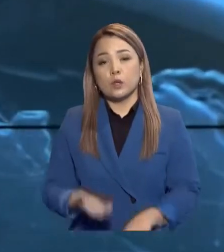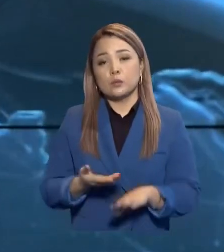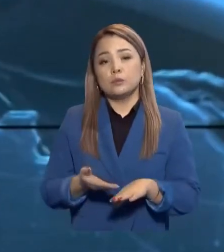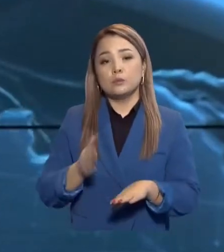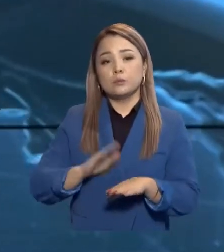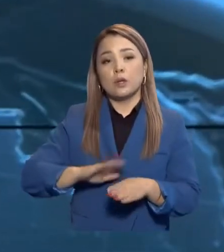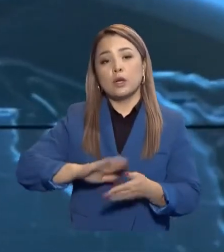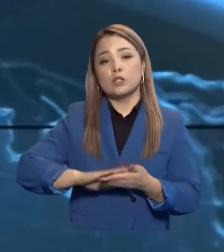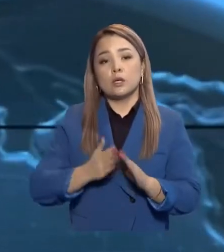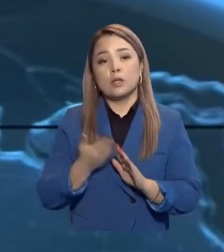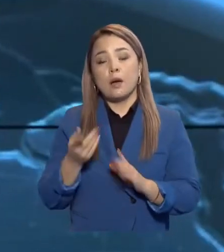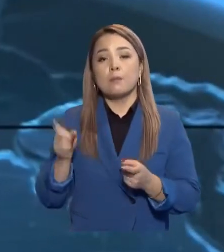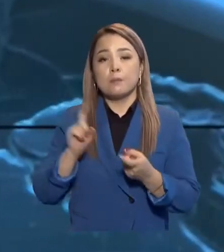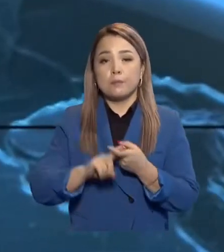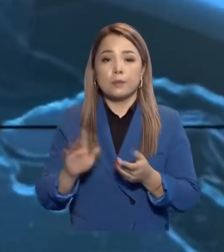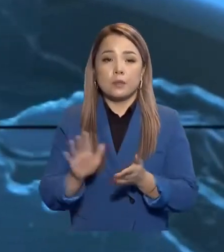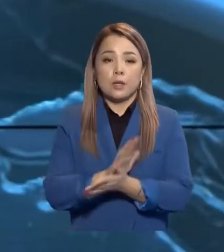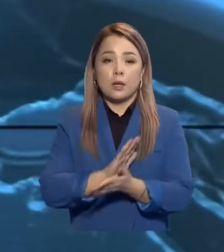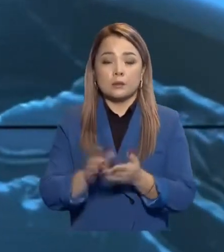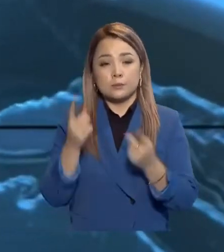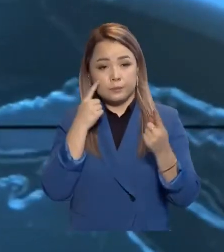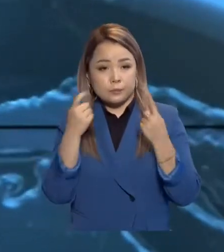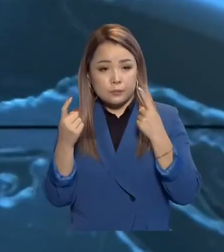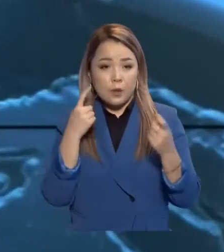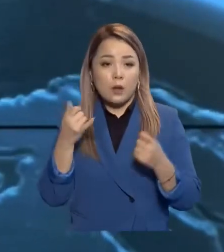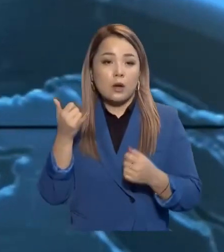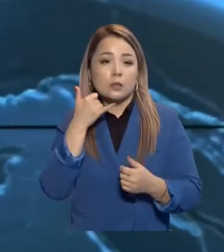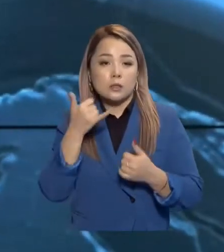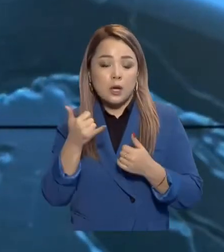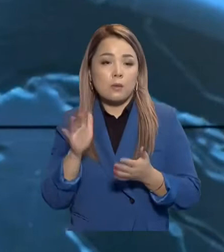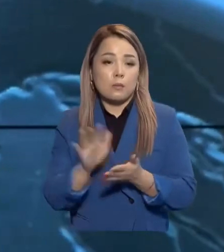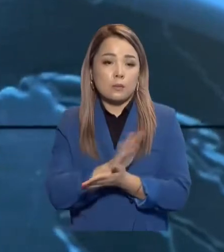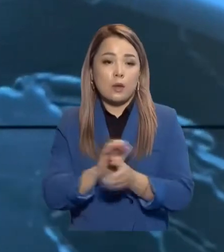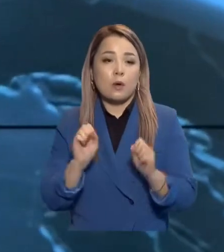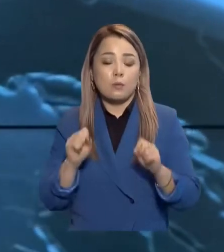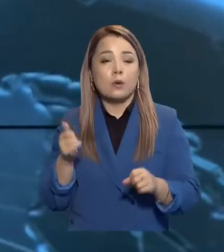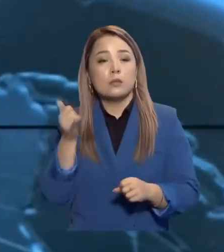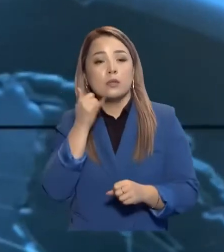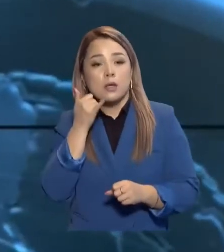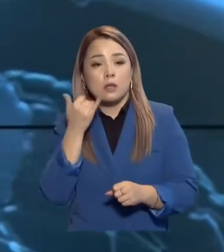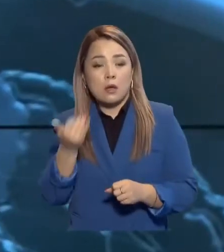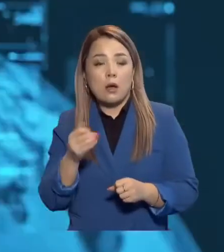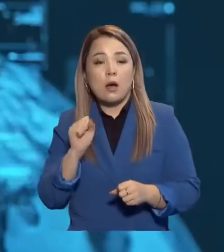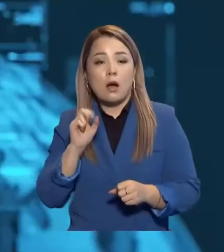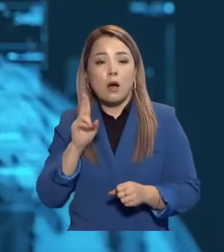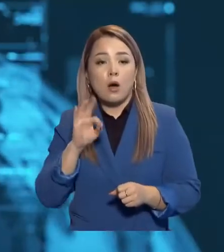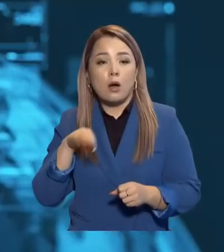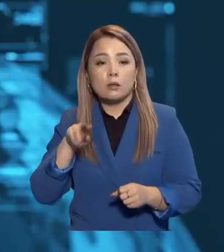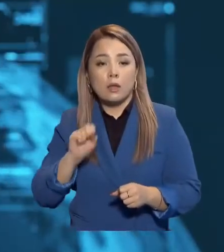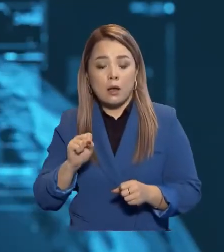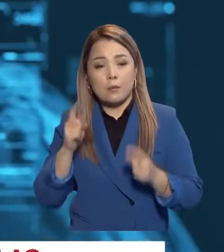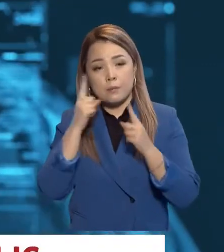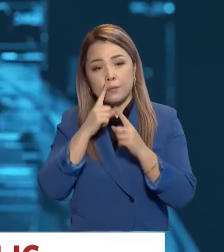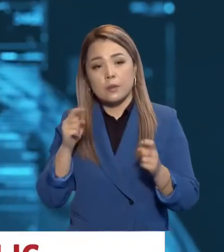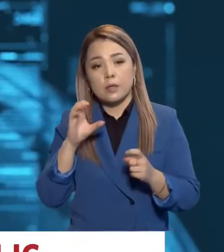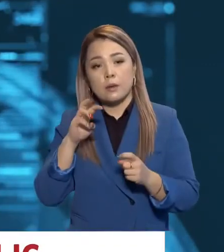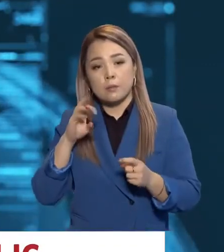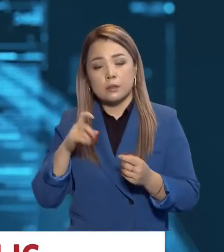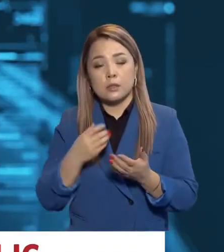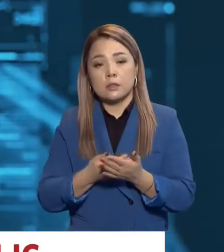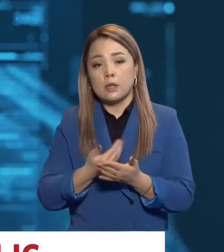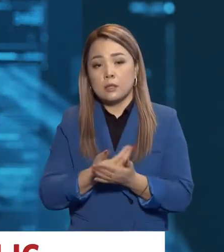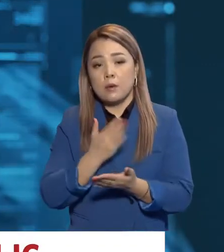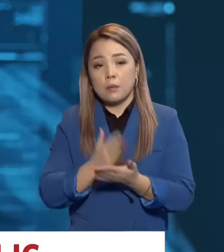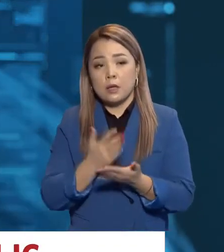Төтенше жағдайға байланысты тегін хабарлама жіберіп, қоңырау шалуға болады. Ұялы телефондарға Ақордадан осындай мәлімет келіп жатыр. Мемлекет